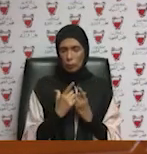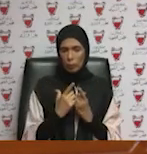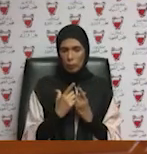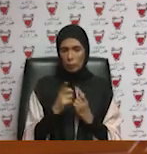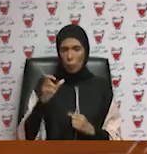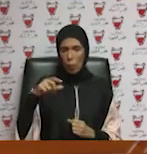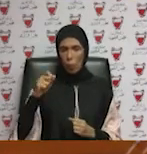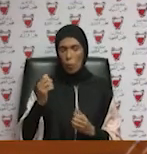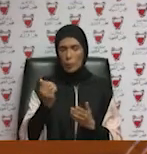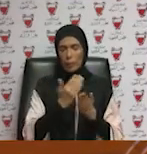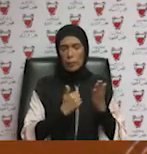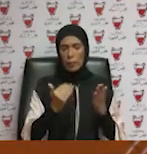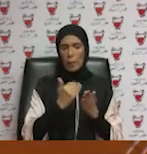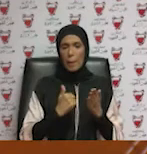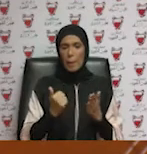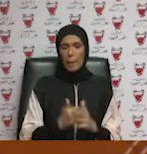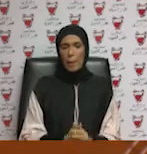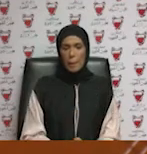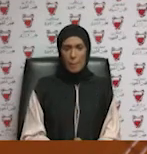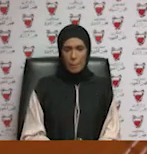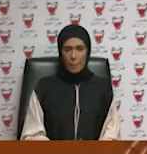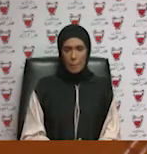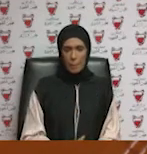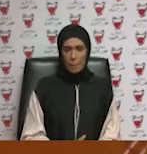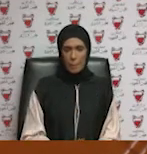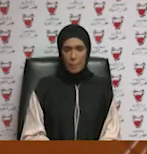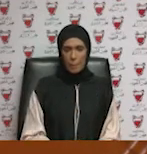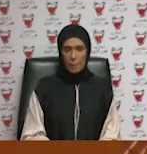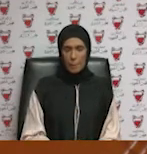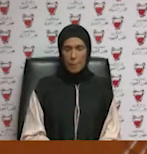وزارة المالية إذا كانوا موجودين معنا على الخط، نحاول نسمع أيضا رأيهم.